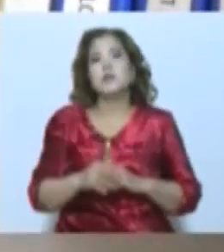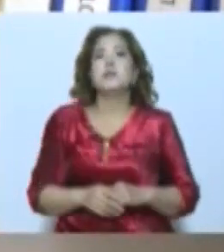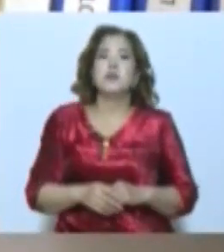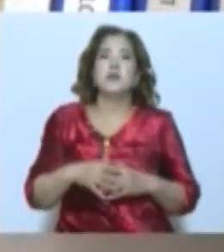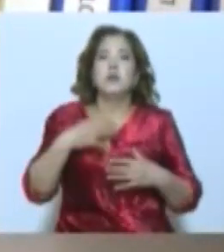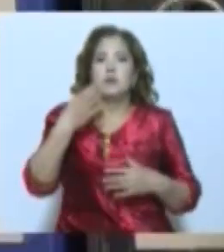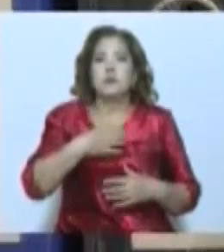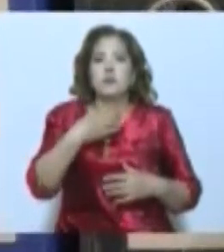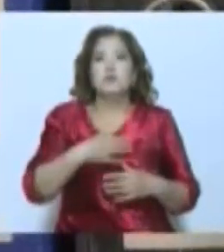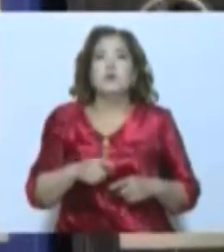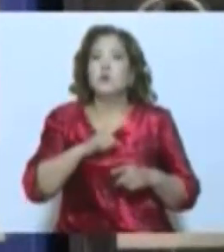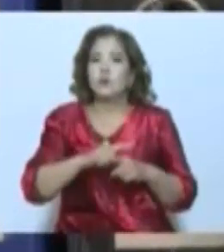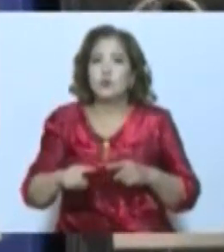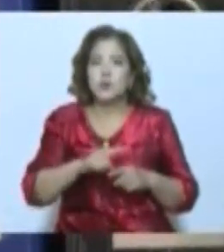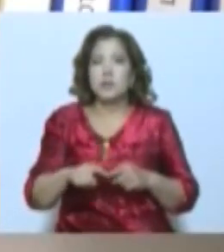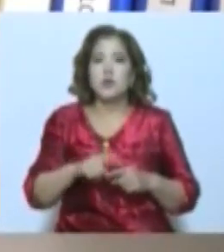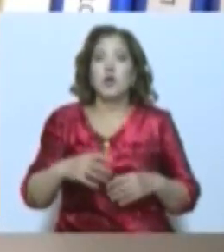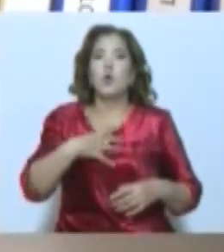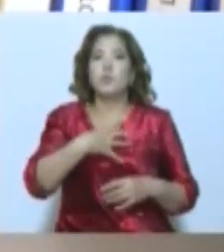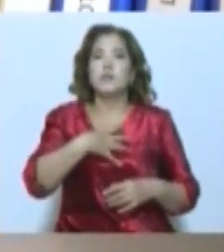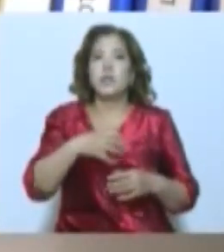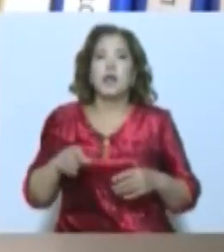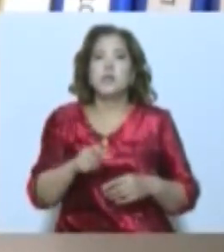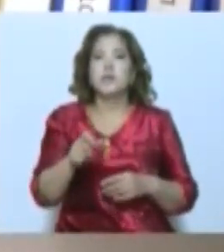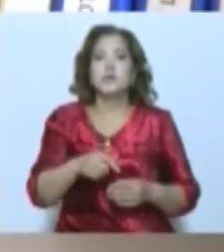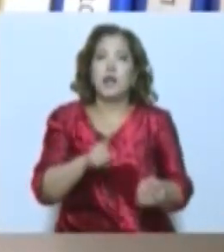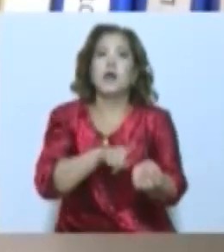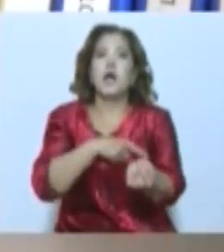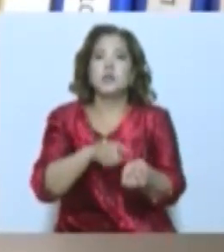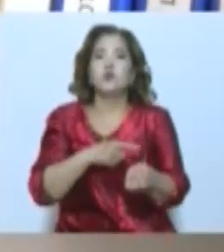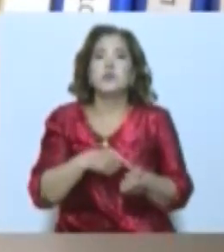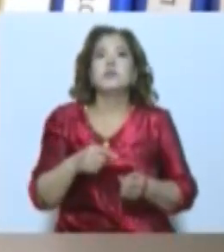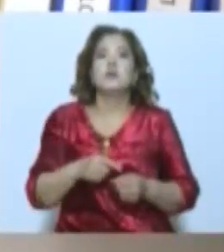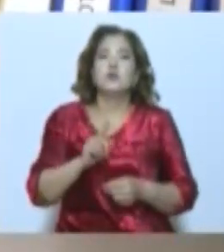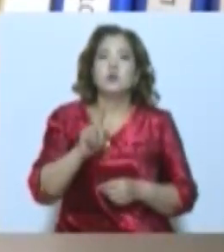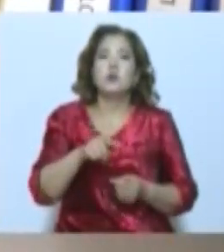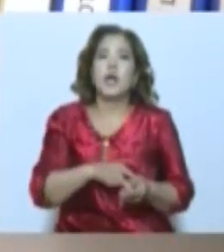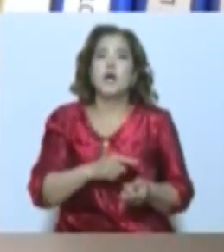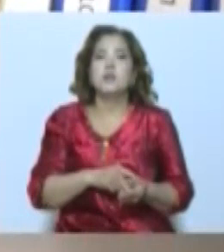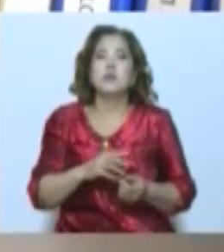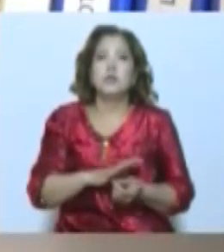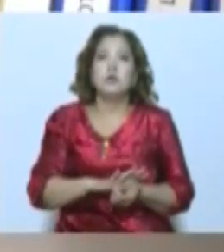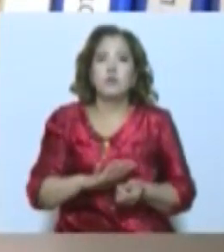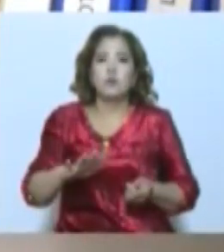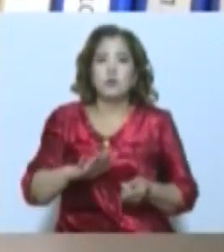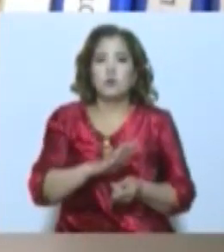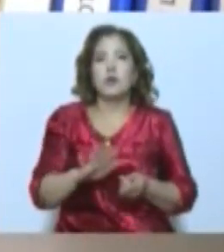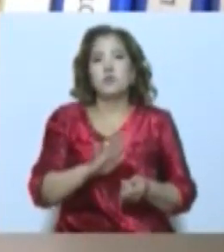науқасты операцияға алып, өкпенің артериясында қан жүріп жатады ғой. Ол сол қанды құрғатуымыз керекпіз. Сол